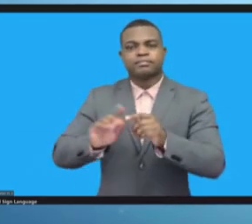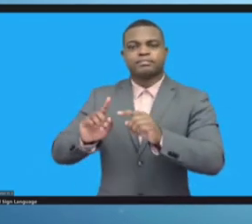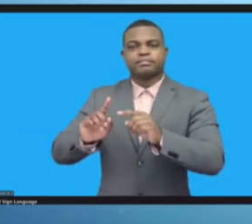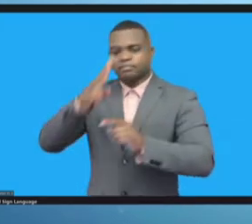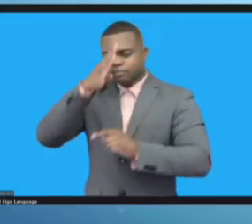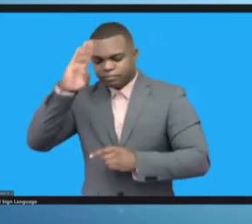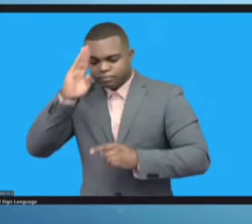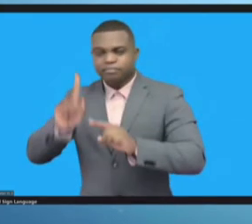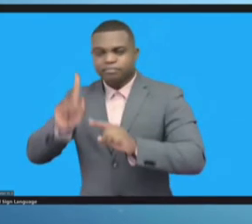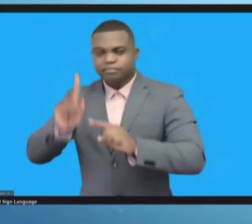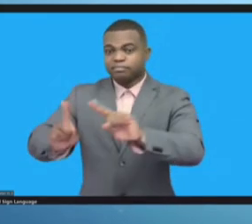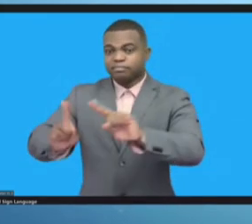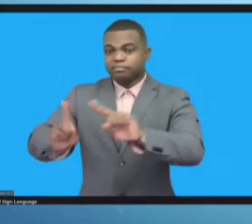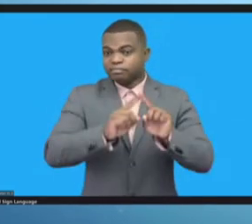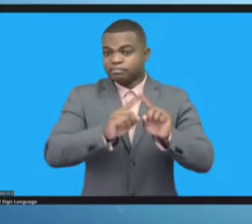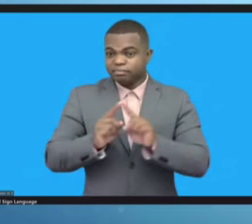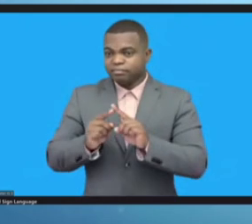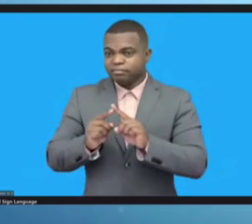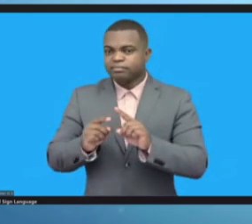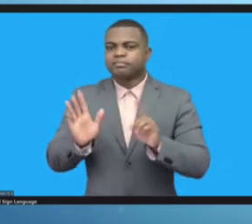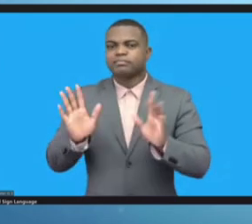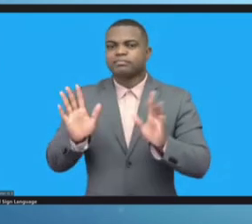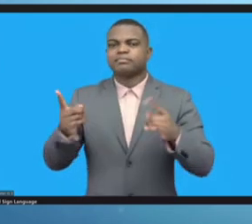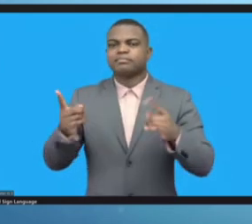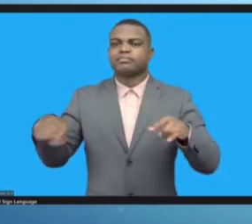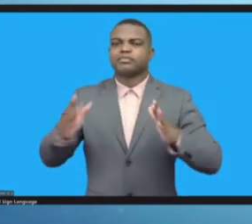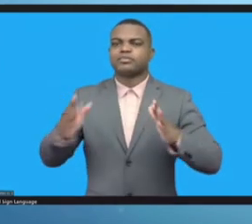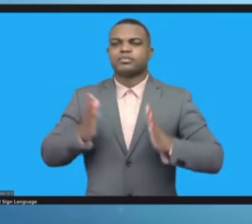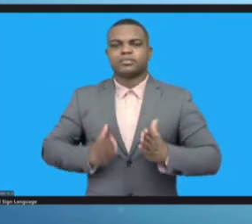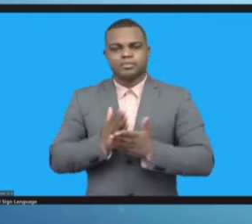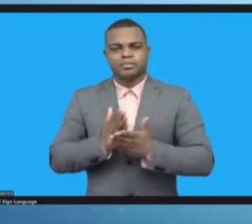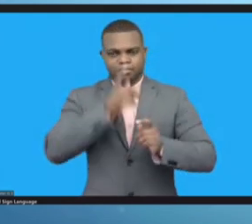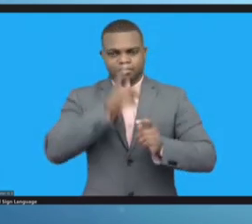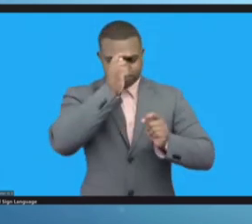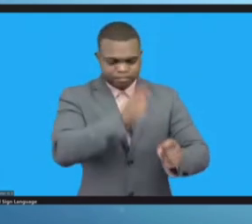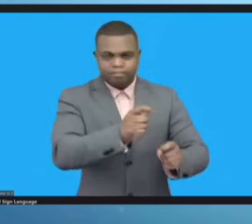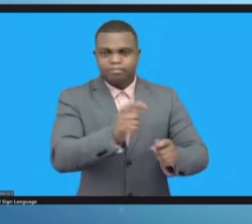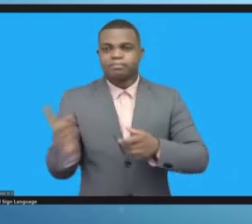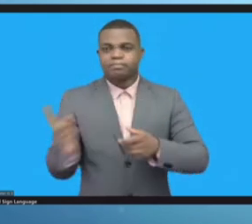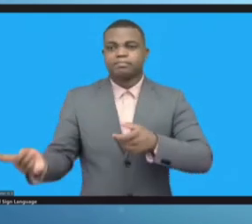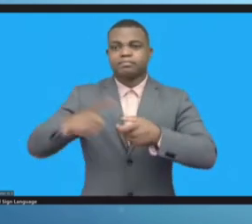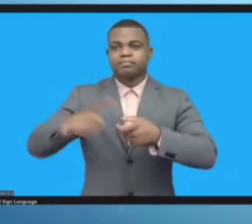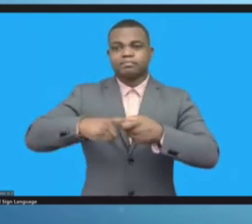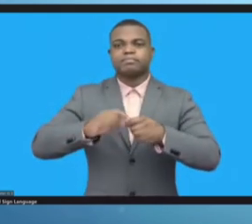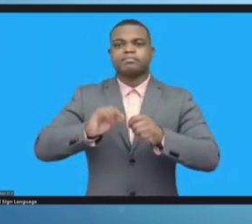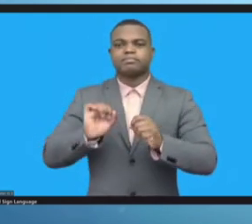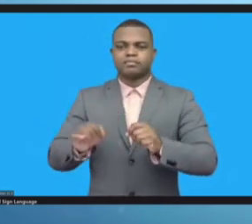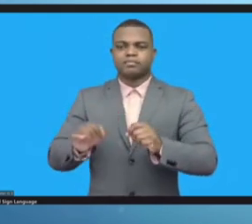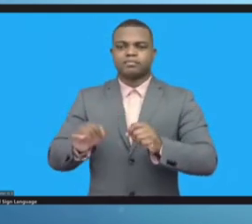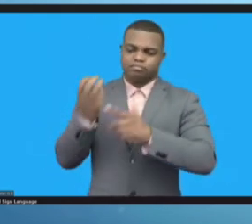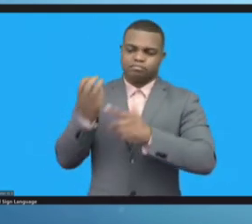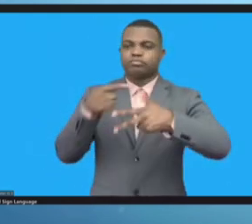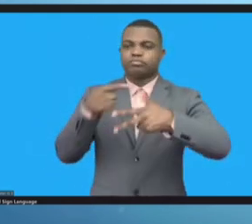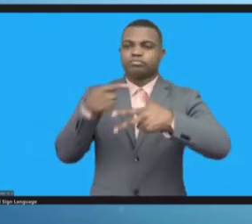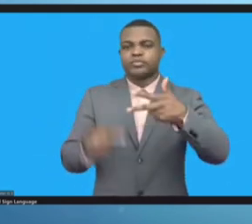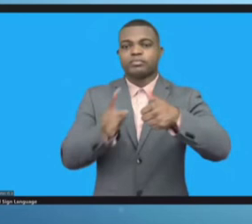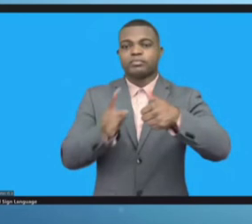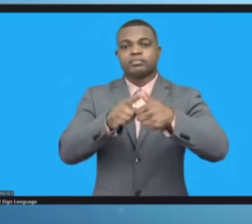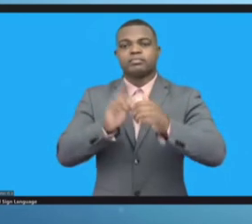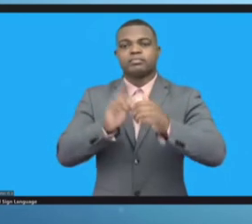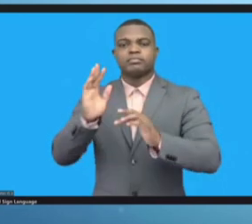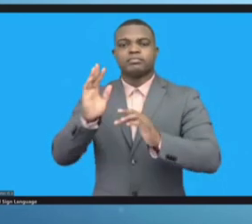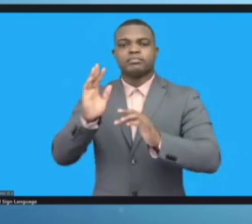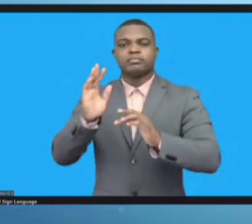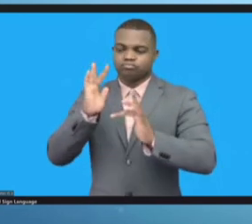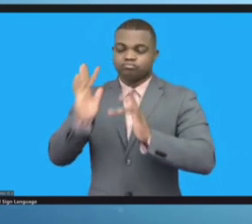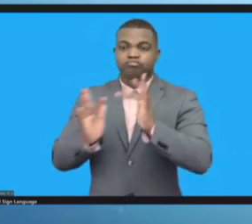des déconnectés habitent donc dans l'hémisphère sud. Il est également question de la protection de la liberté d'expression, ainsi que